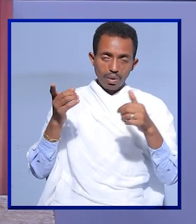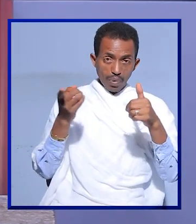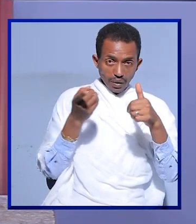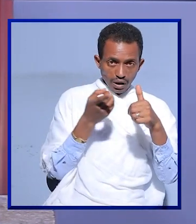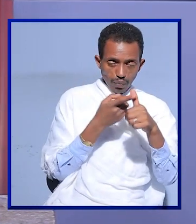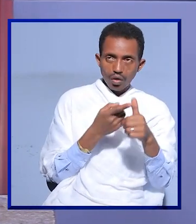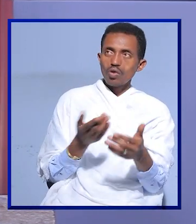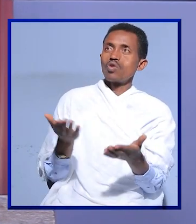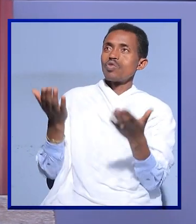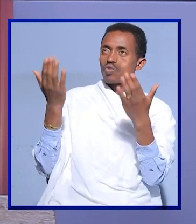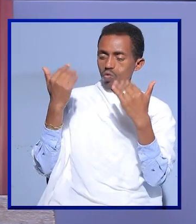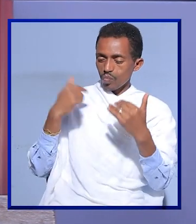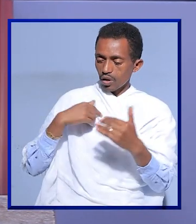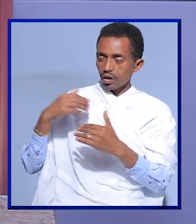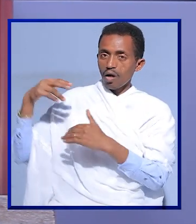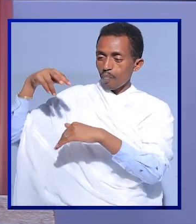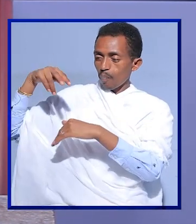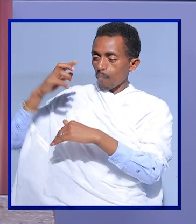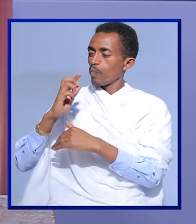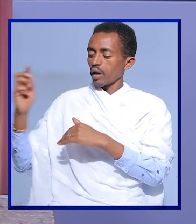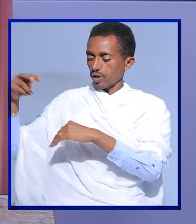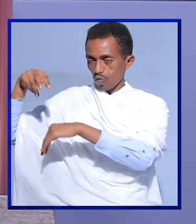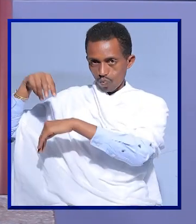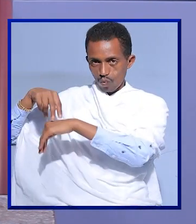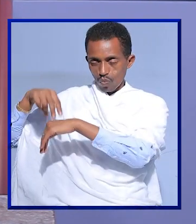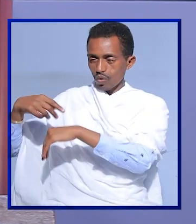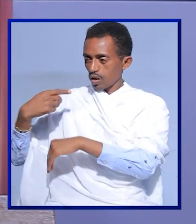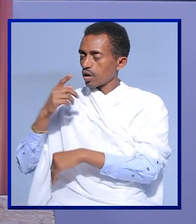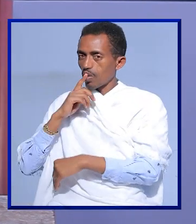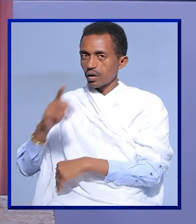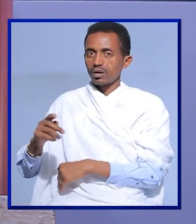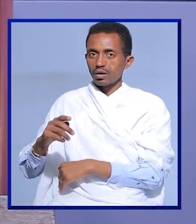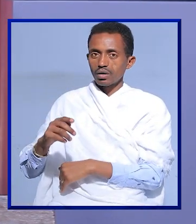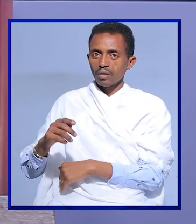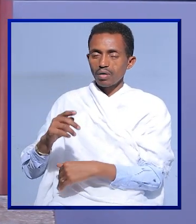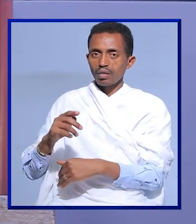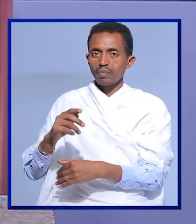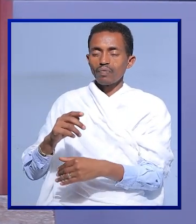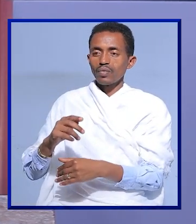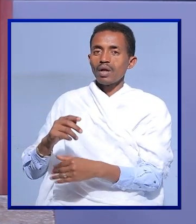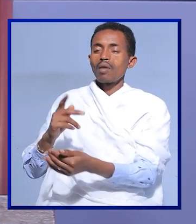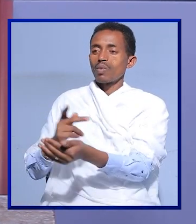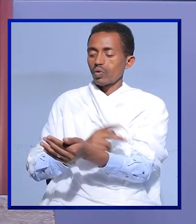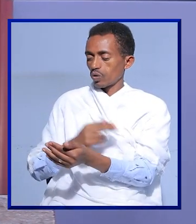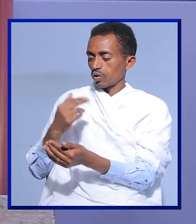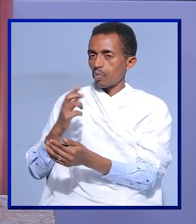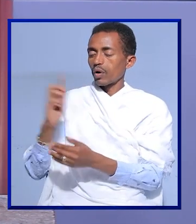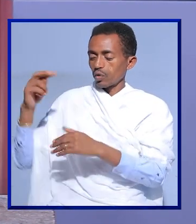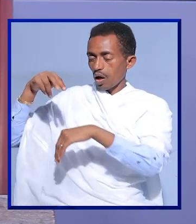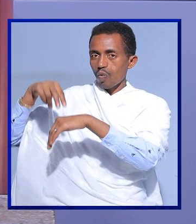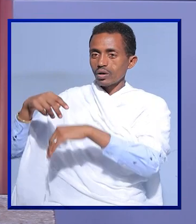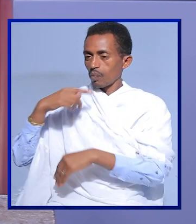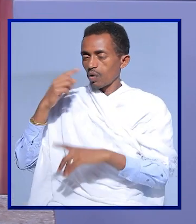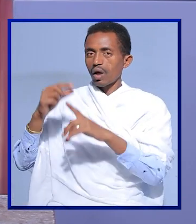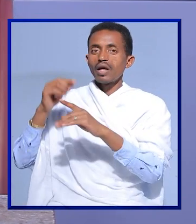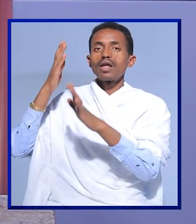በመጀመሪያ ኑ በቀኝ ቁሙ ይለንና አማያቀው ማዋጋ በየማኑ የሚለው ቃል በጎቹን በቀኙ ያቆማቸዋል